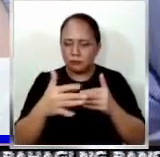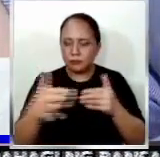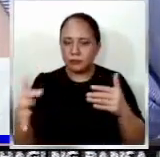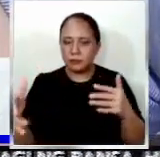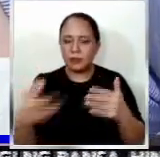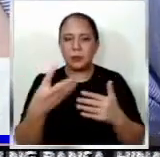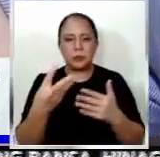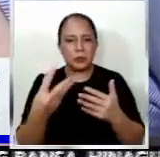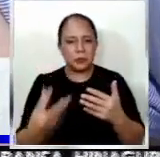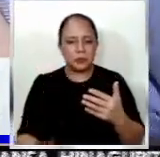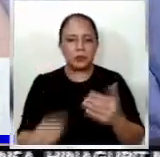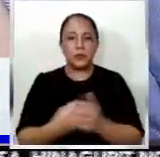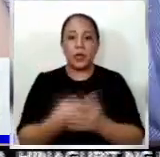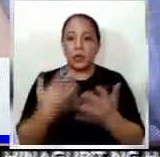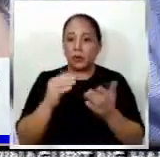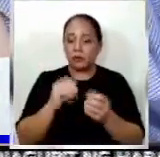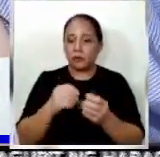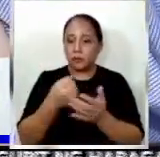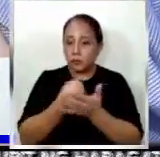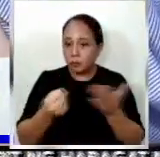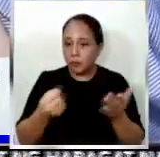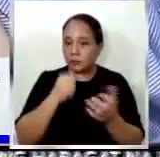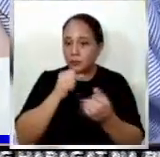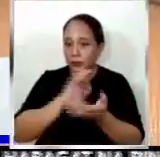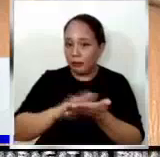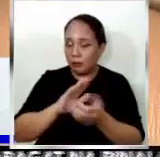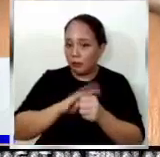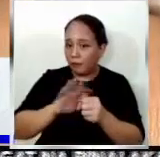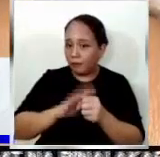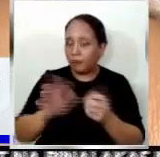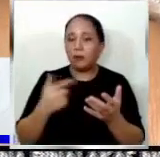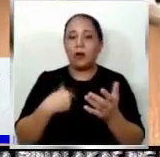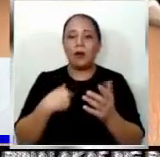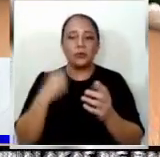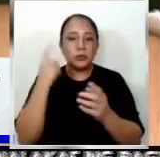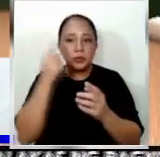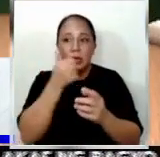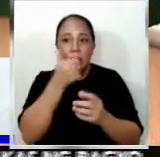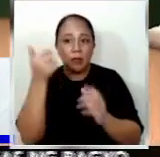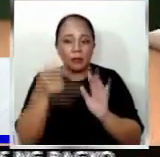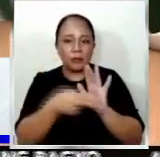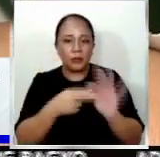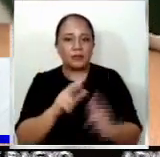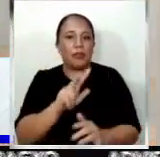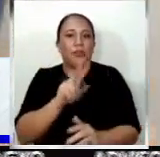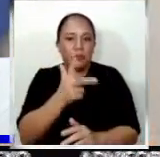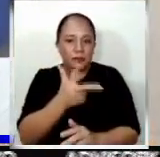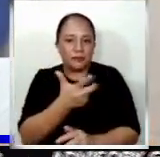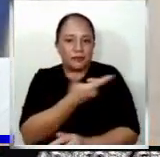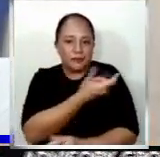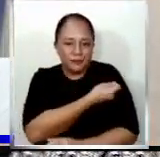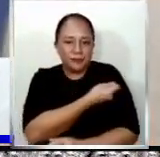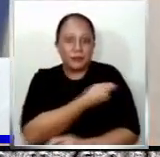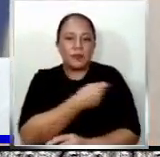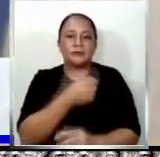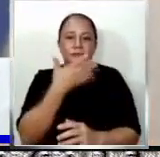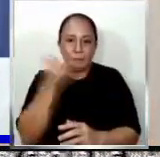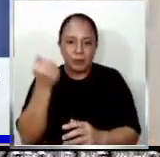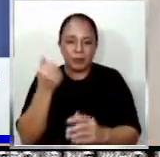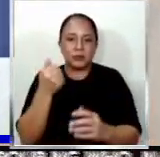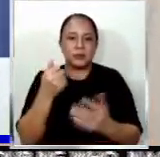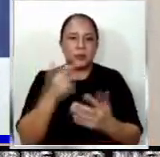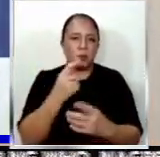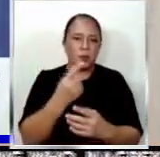supply ng mga nasabing bakuna, pwede raw ikonsidera ang ibang brand bilang third dose. Mainam daw na ibigay ito isa hanggang tatlong